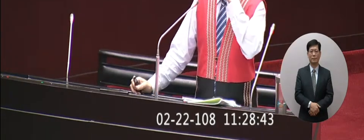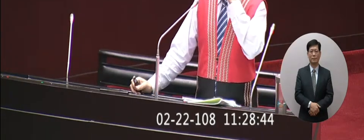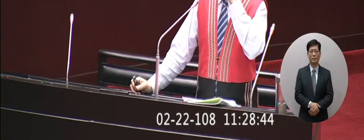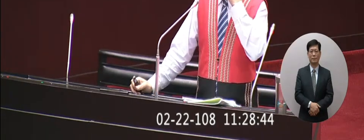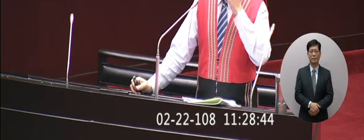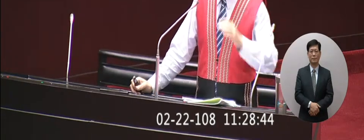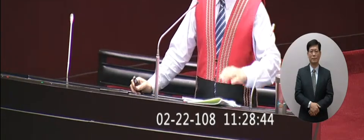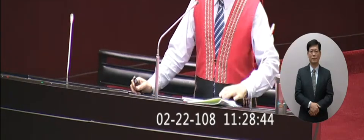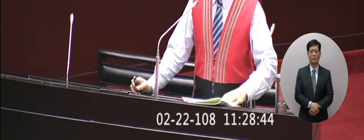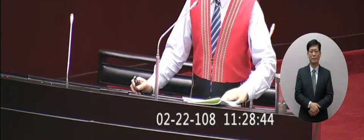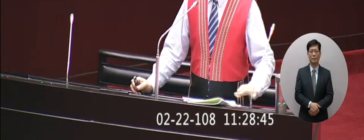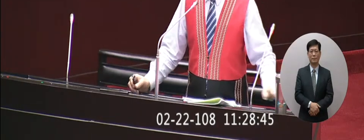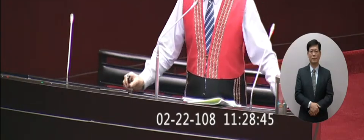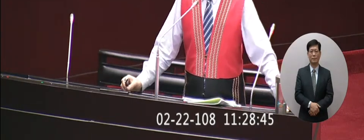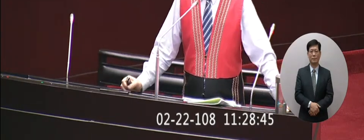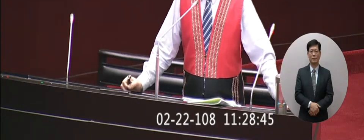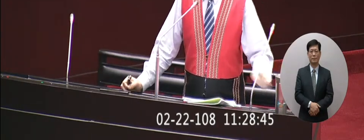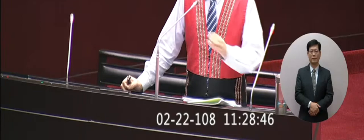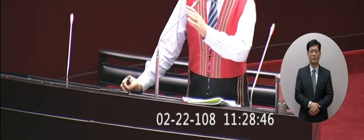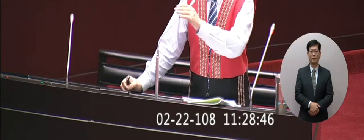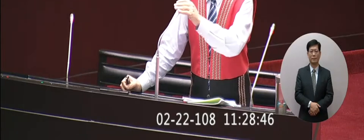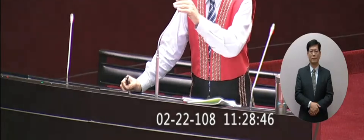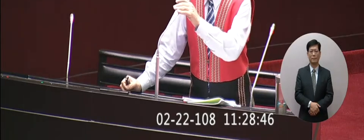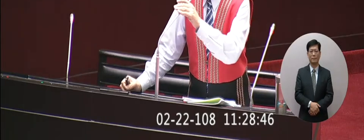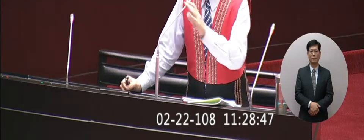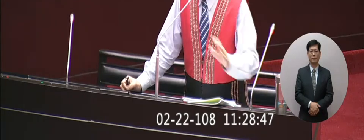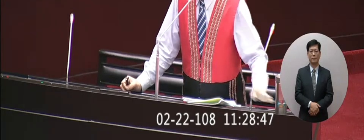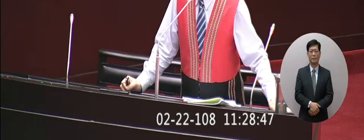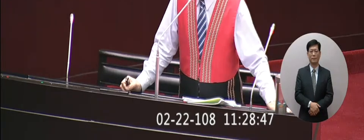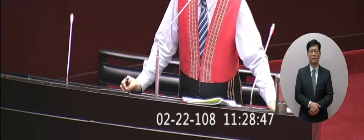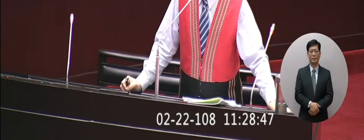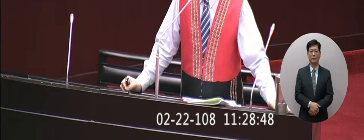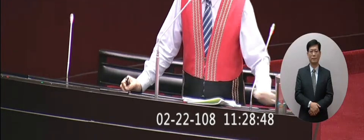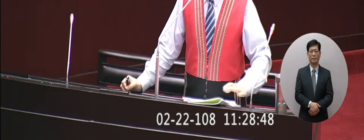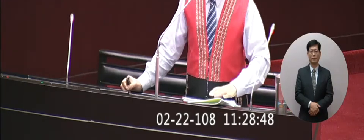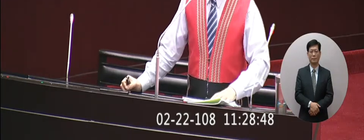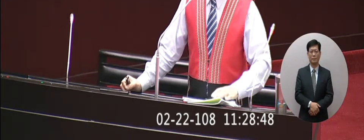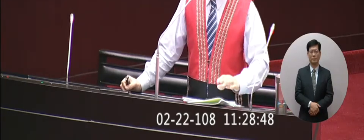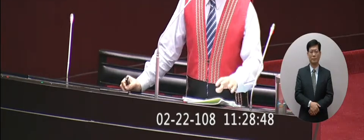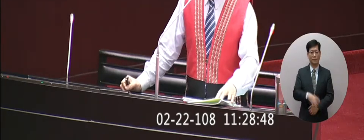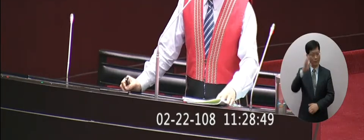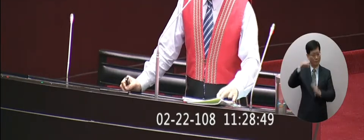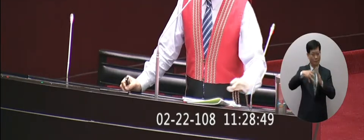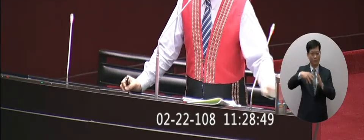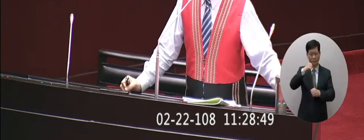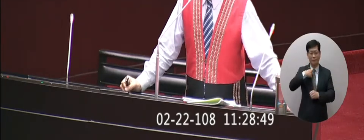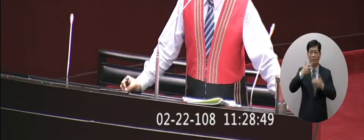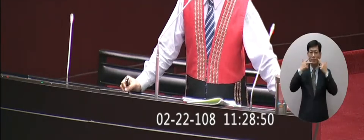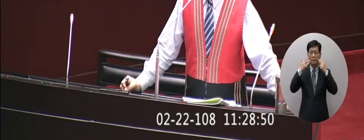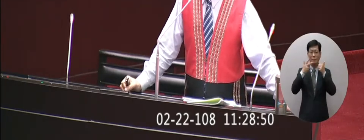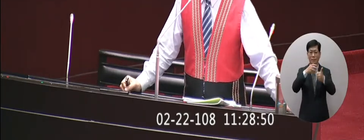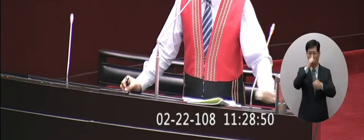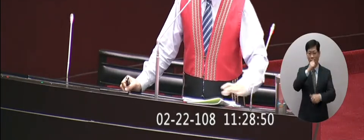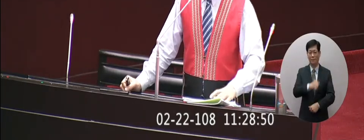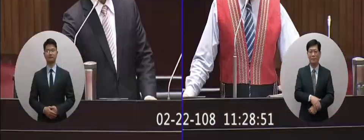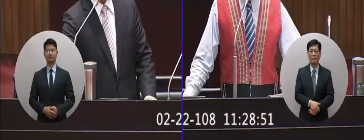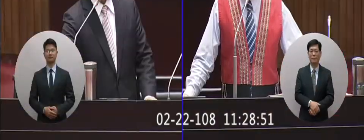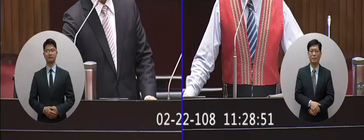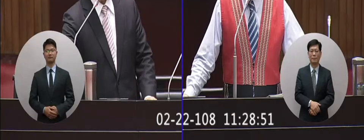来后苏院长， 哎呦， 院